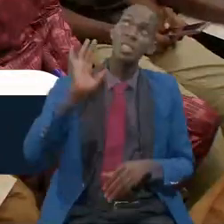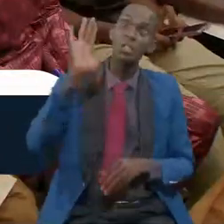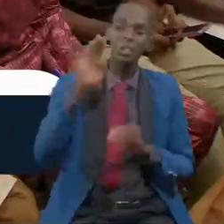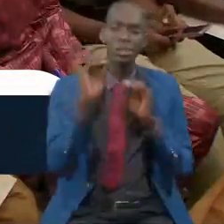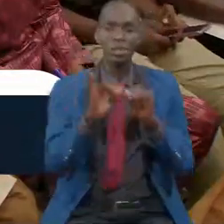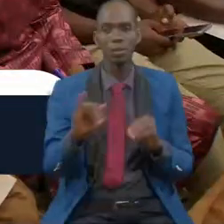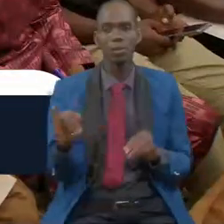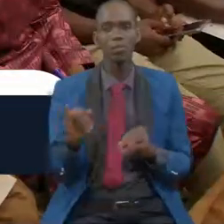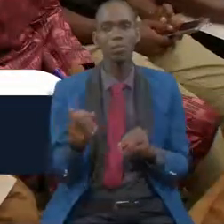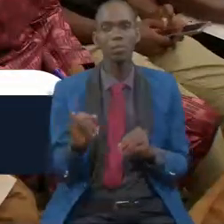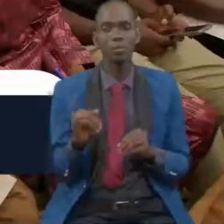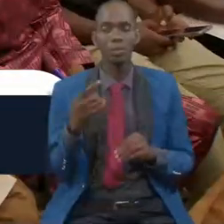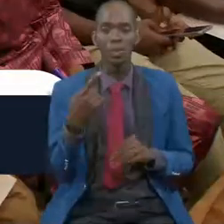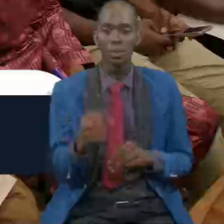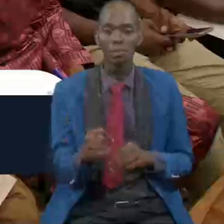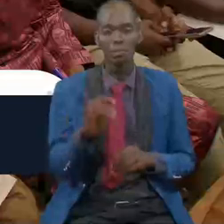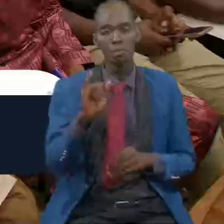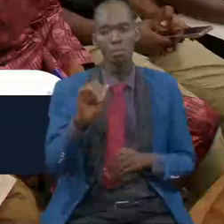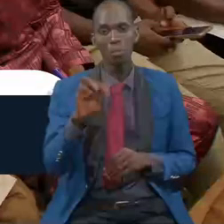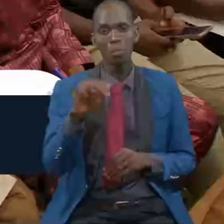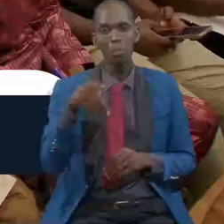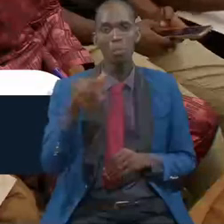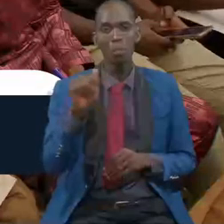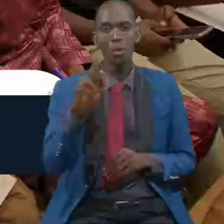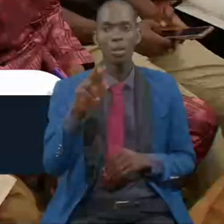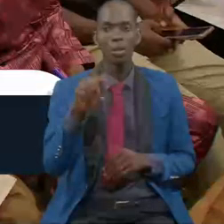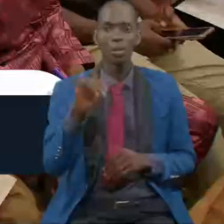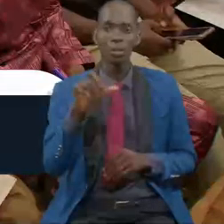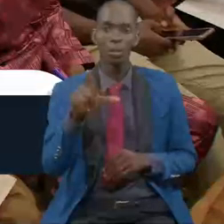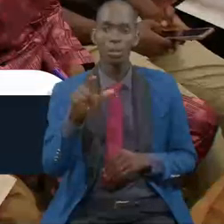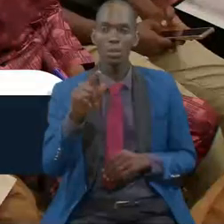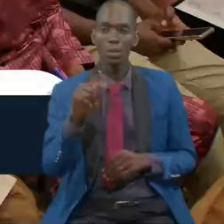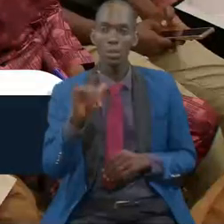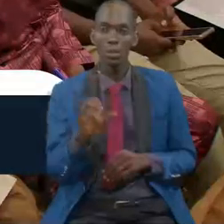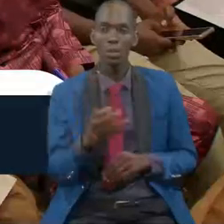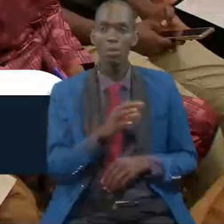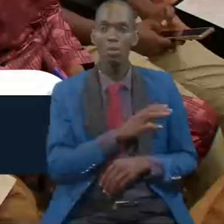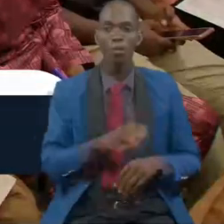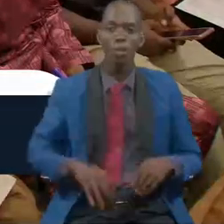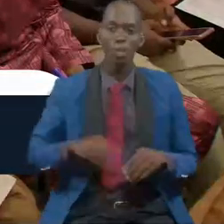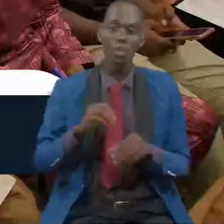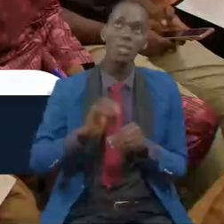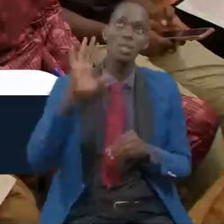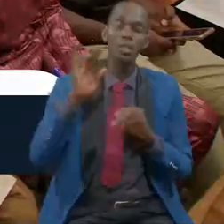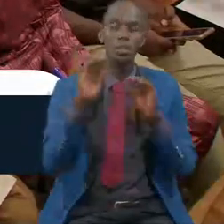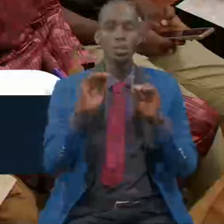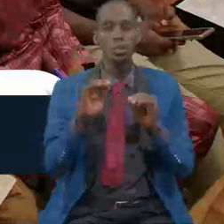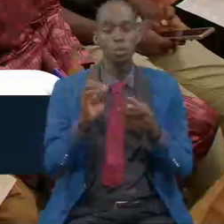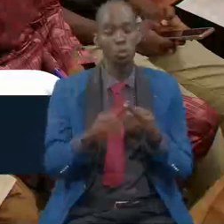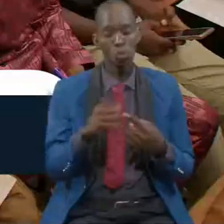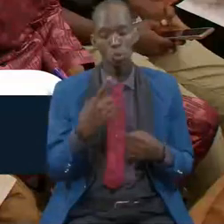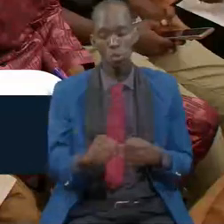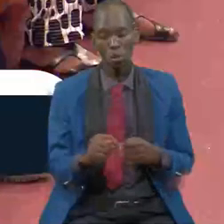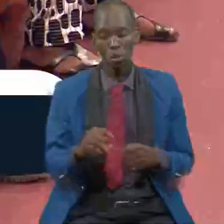son enseignement. L'impartialité de Christ dans son enseignement. Pour les jeunes, pour les petits, il